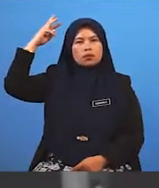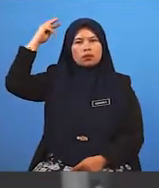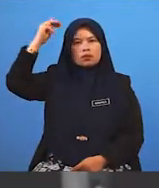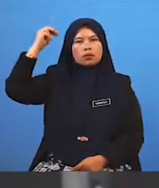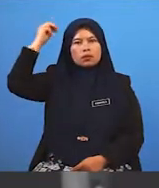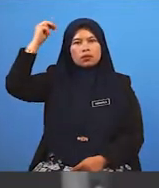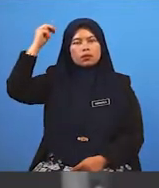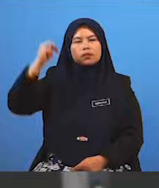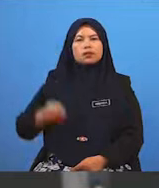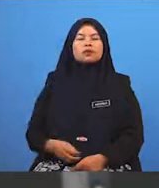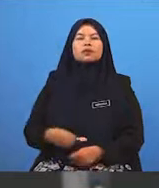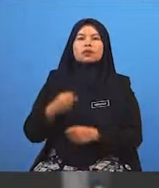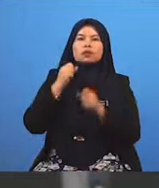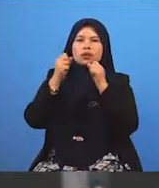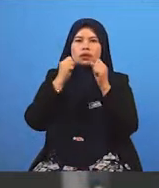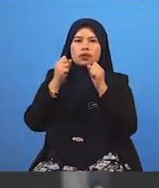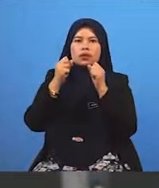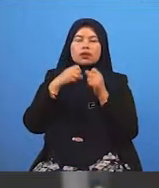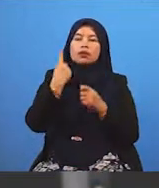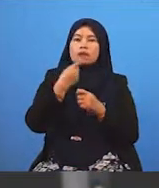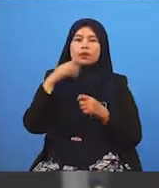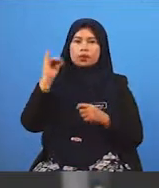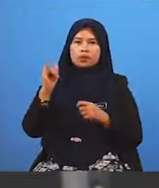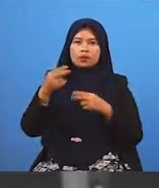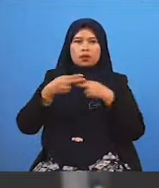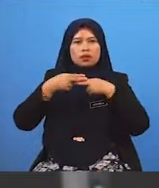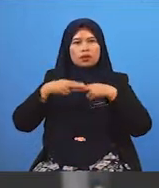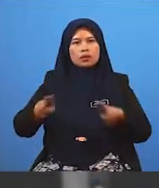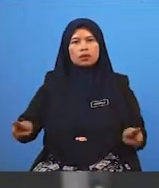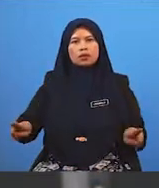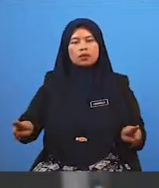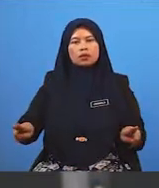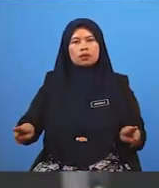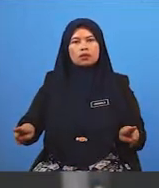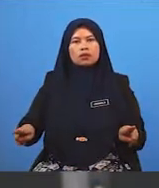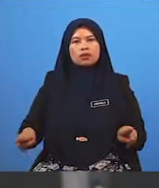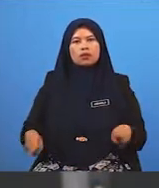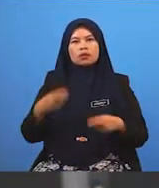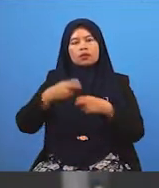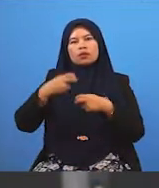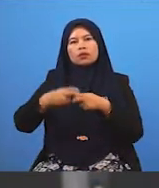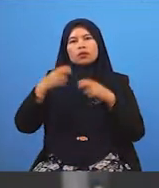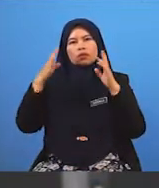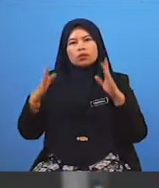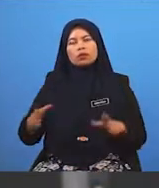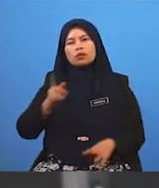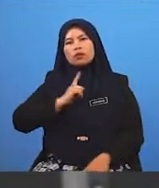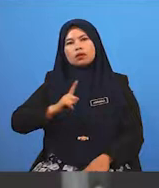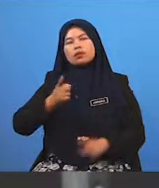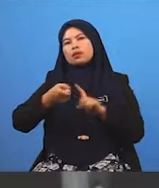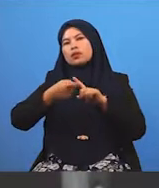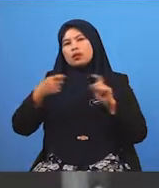wasallam, baginda bersabda, siapa yang menghilangkan atau membebaskan kesengsaraan seseorang mukmin